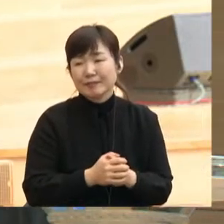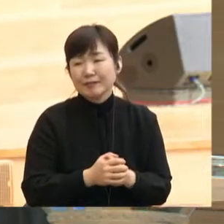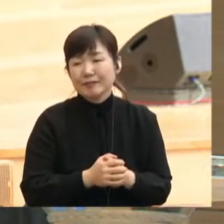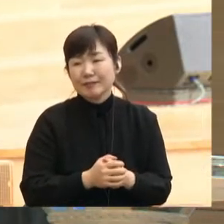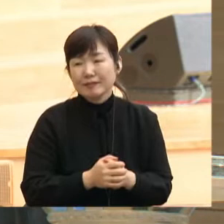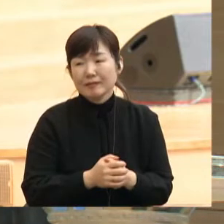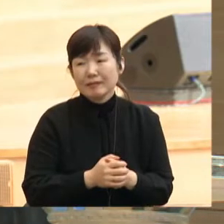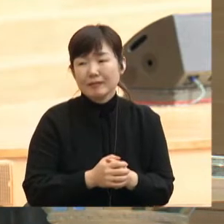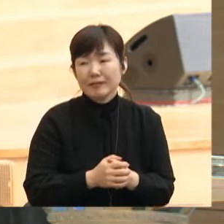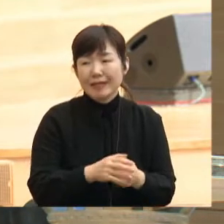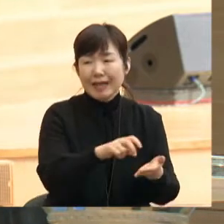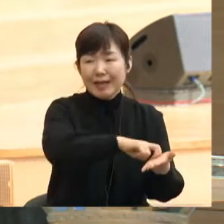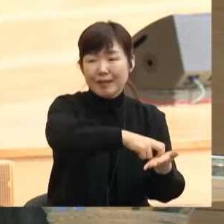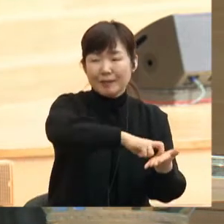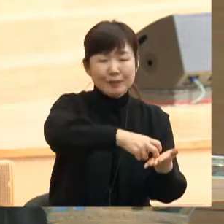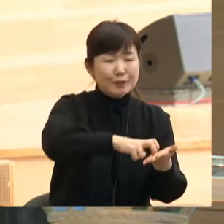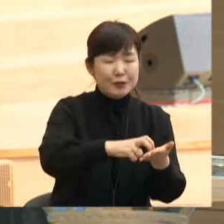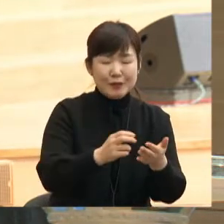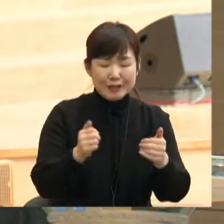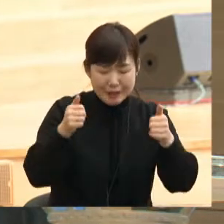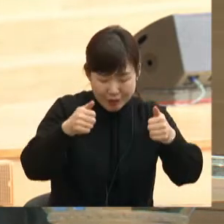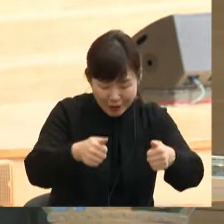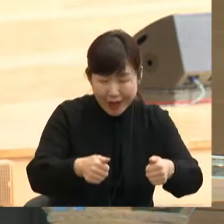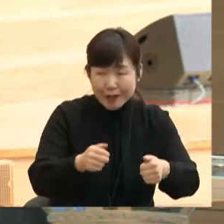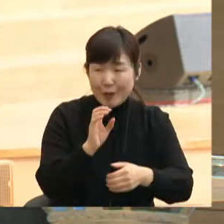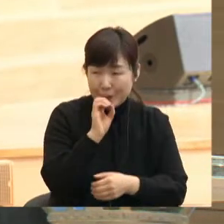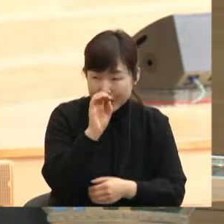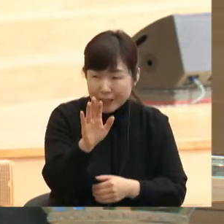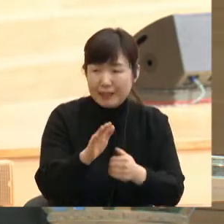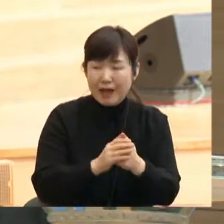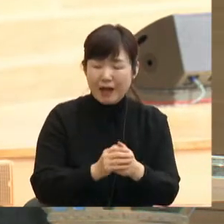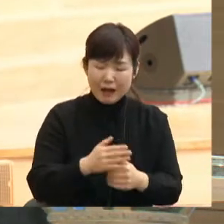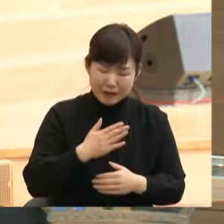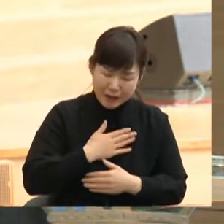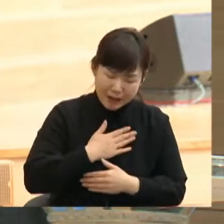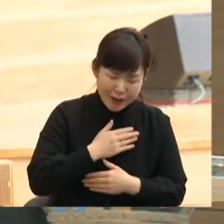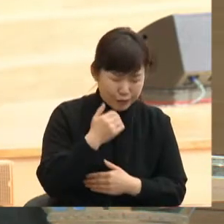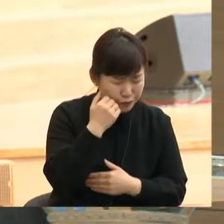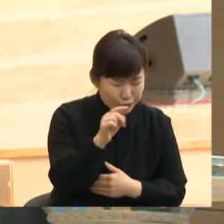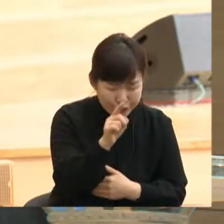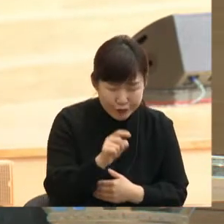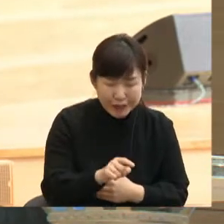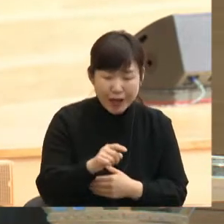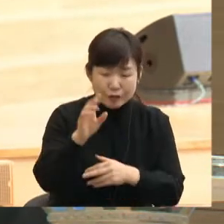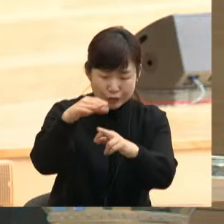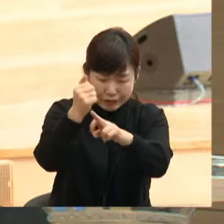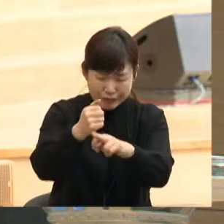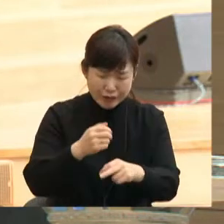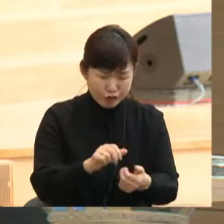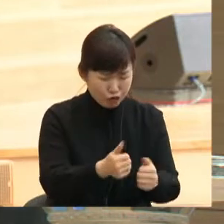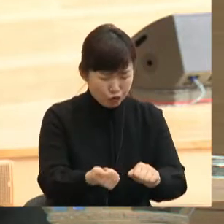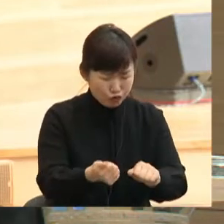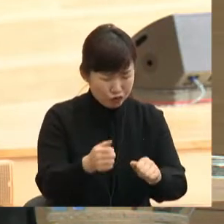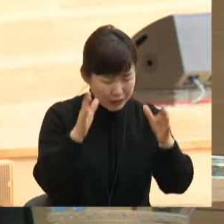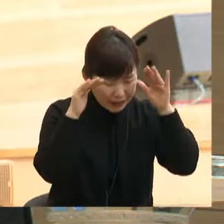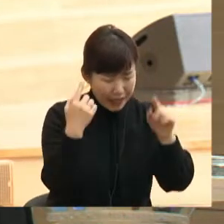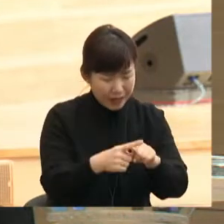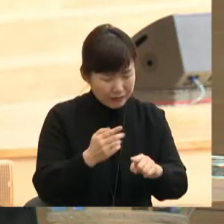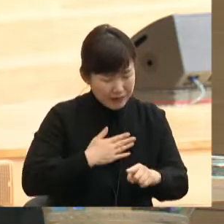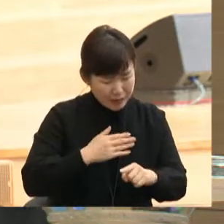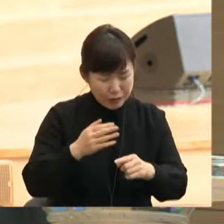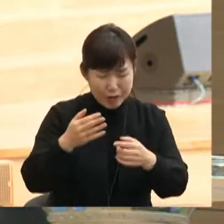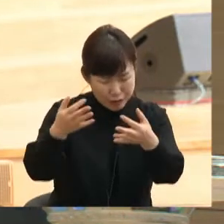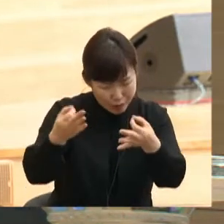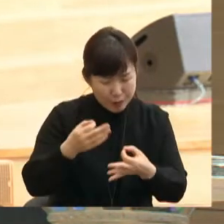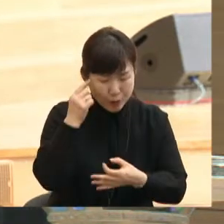하겠습니다. 시작. 그가 절하여 이르되 이 종이 무엇이기에 왕께서 죽은 개 같은 나를 돌아보시나이까